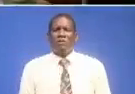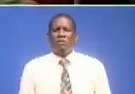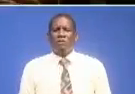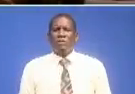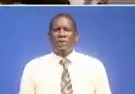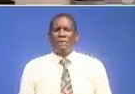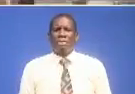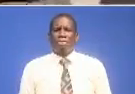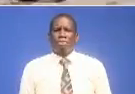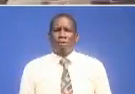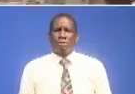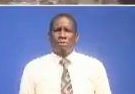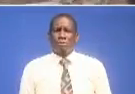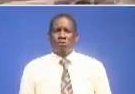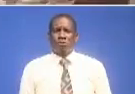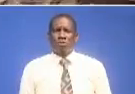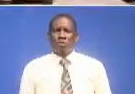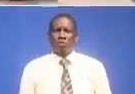nukuu.